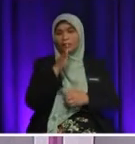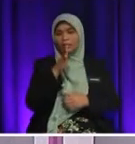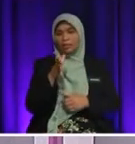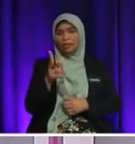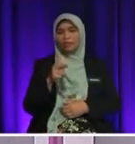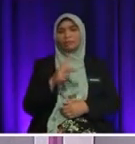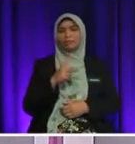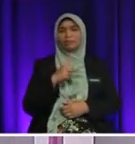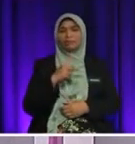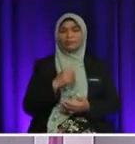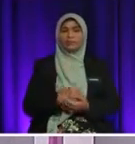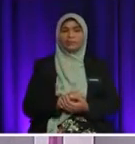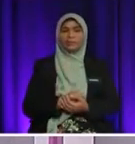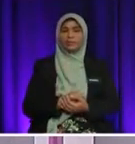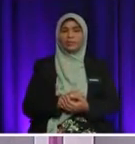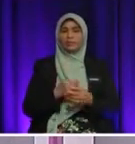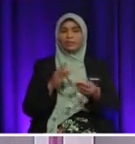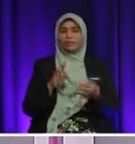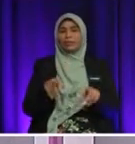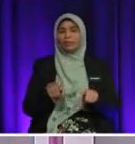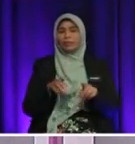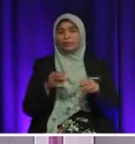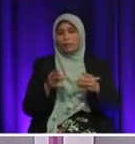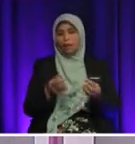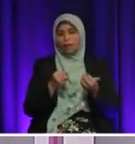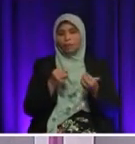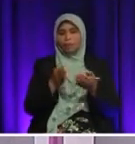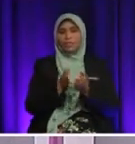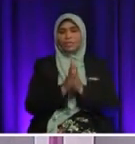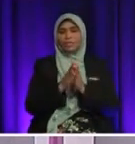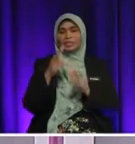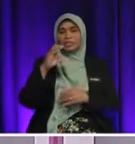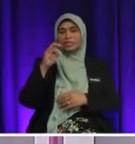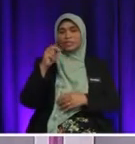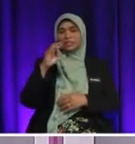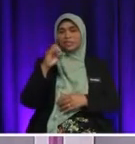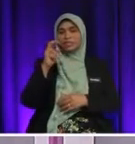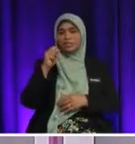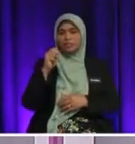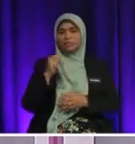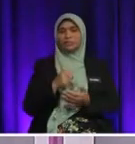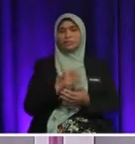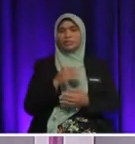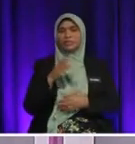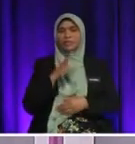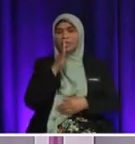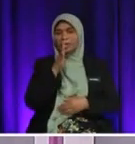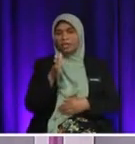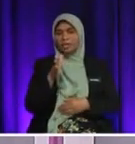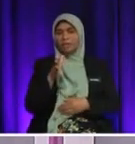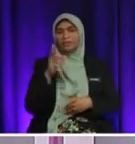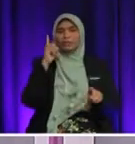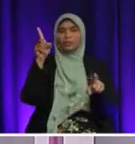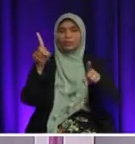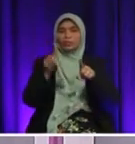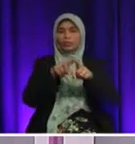yang berada dalam mulutnya sebagai tukaran menjaga aku." Jadi nenek naga pun bersetujulah untuk